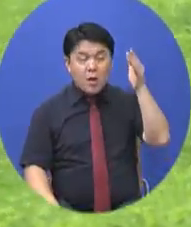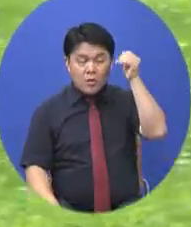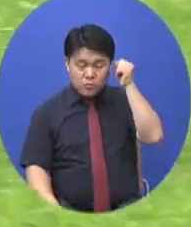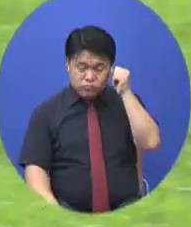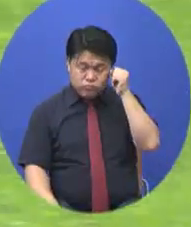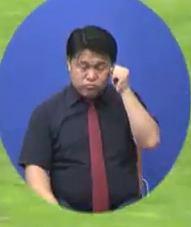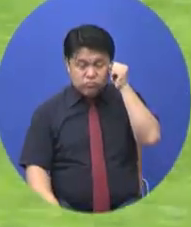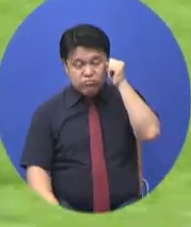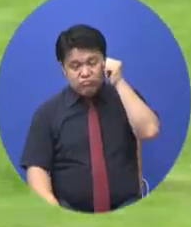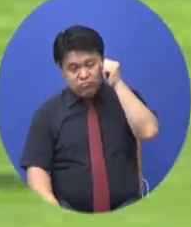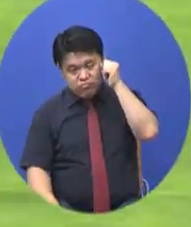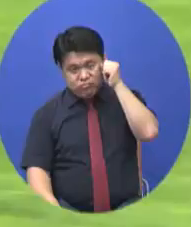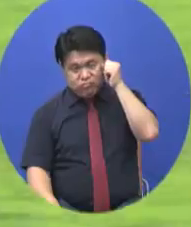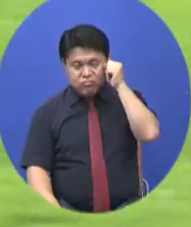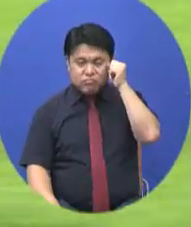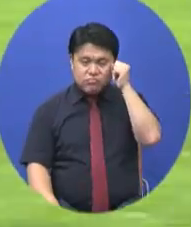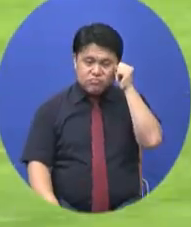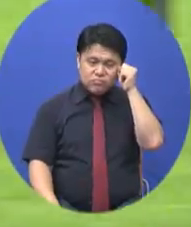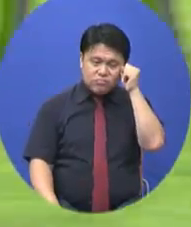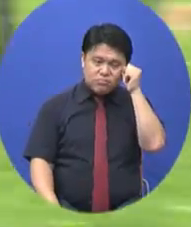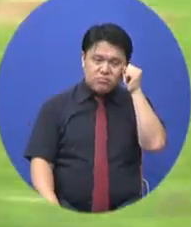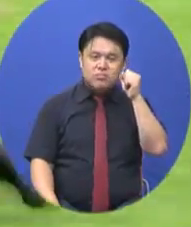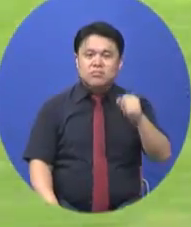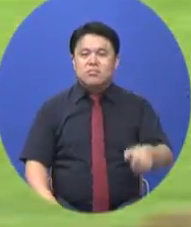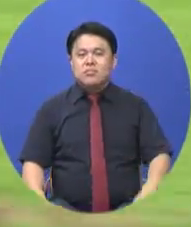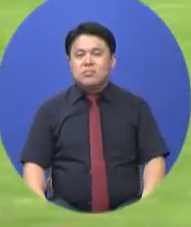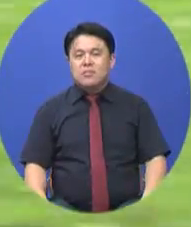어이줄 소냐